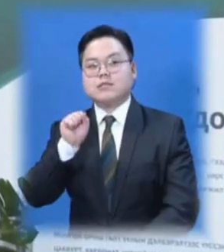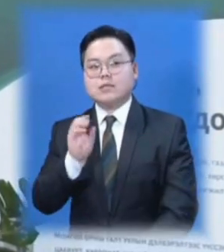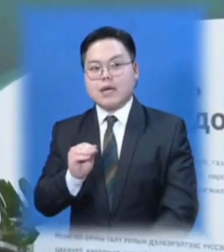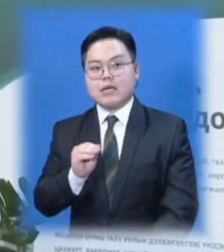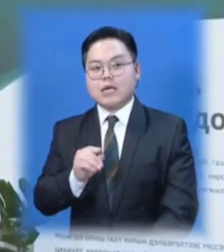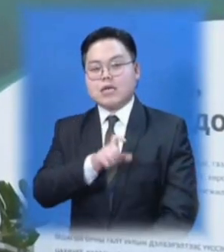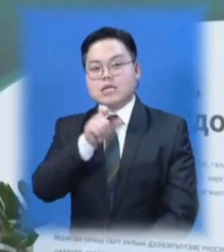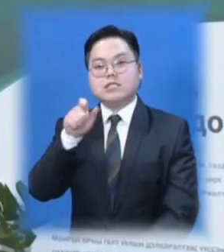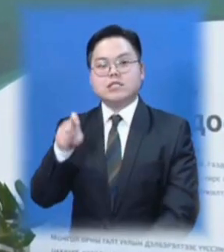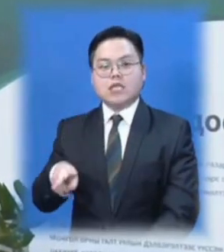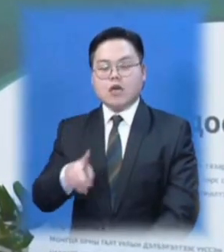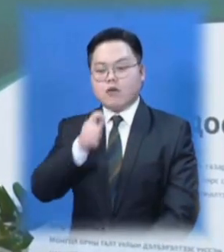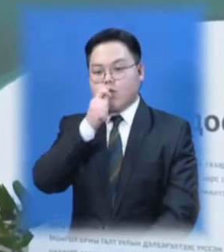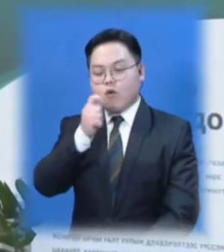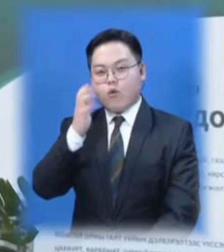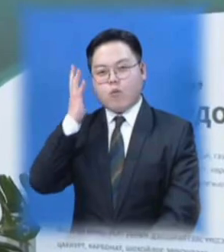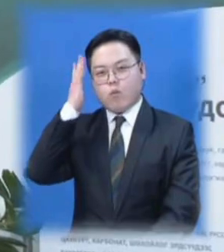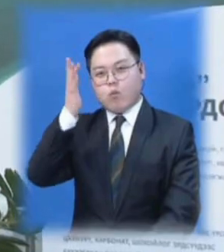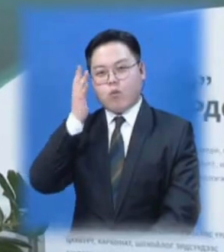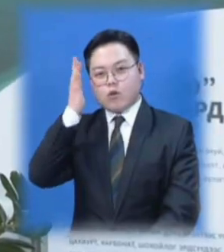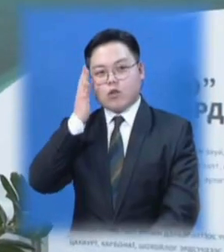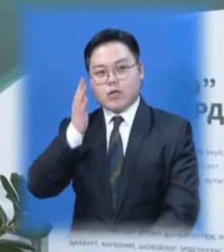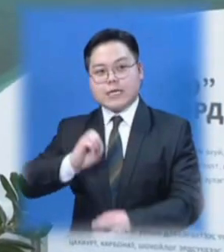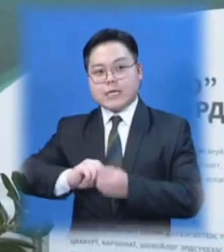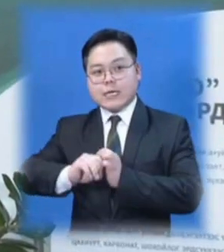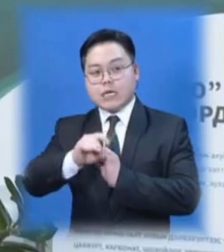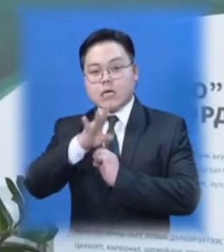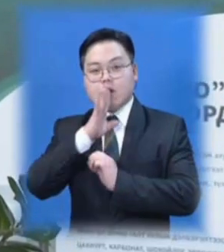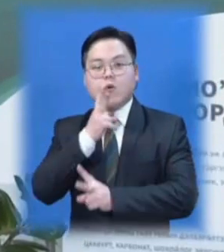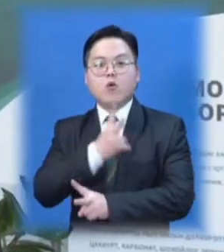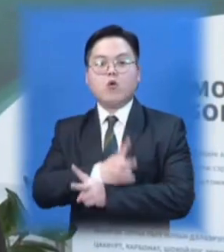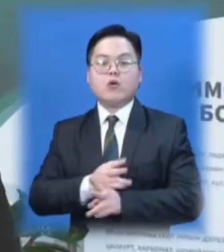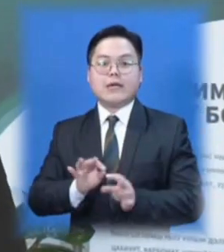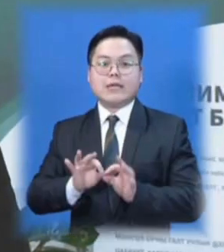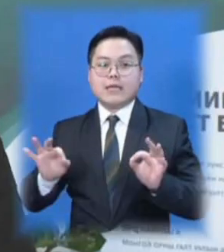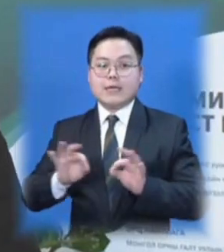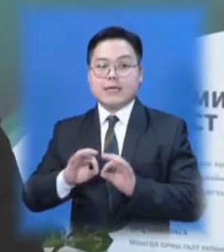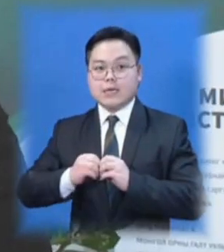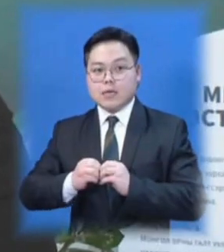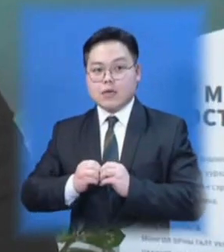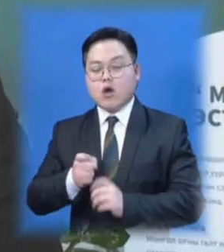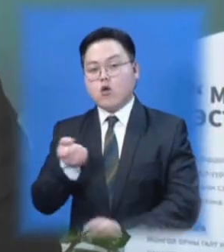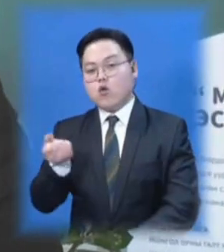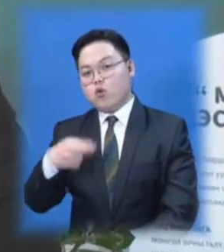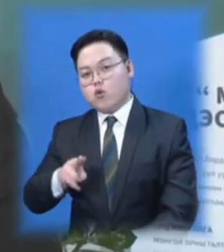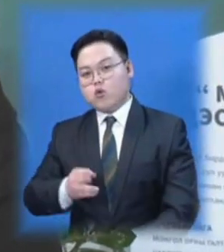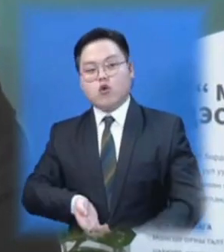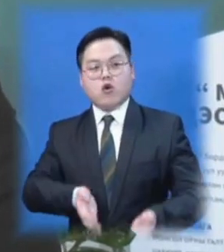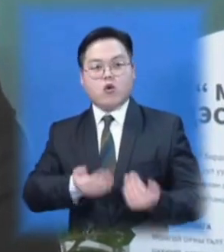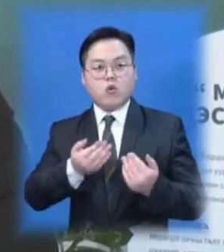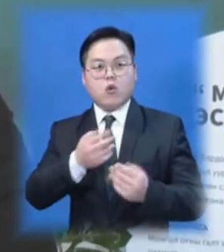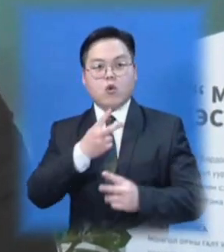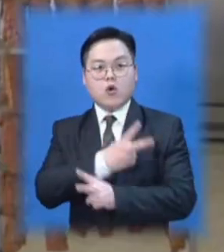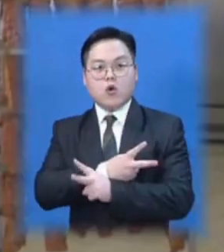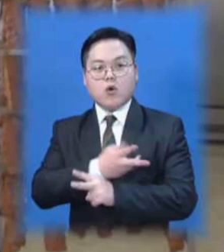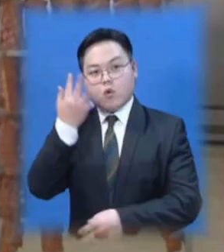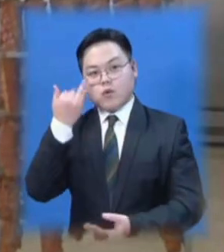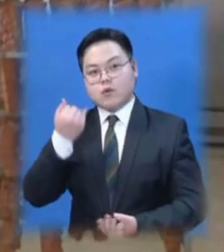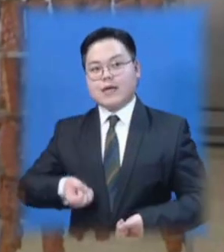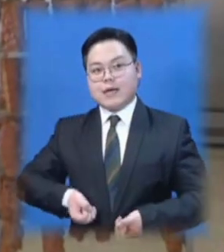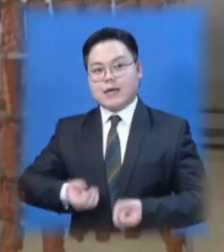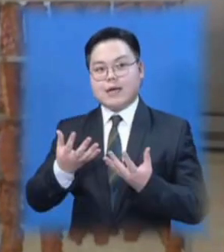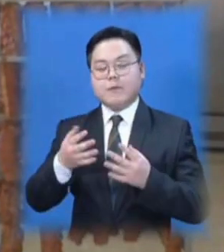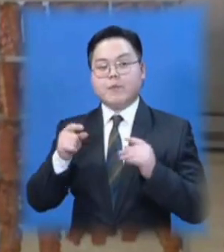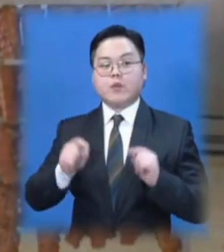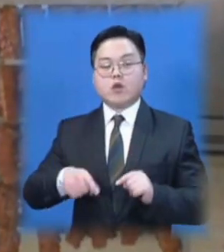зээлтэй бодлого хэрэгжүүлэх юм гэж үзлээ юм уу? Энэ зүйл дээр мэдээ хуульчилсан. Хүнд болон хөнгөлөлтөө хөнгөлөлтөө.